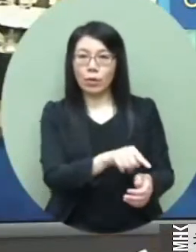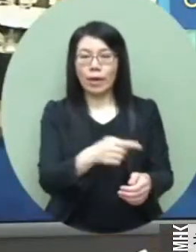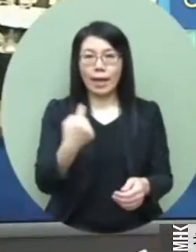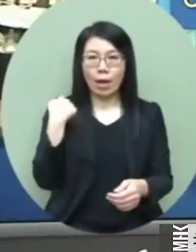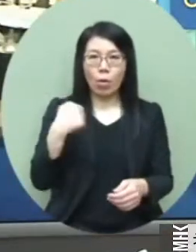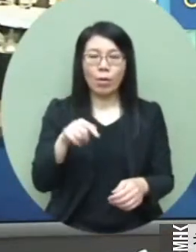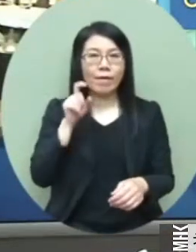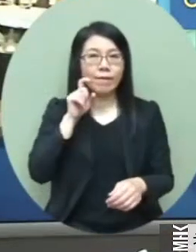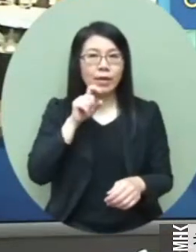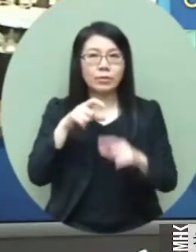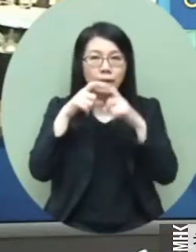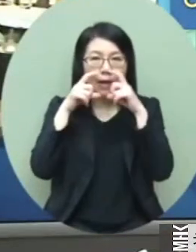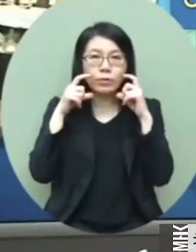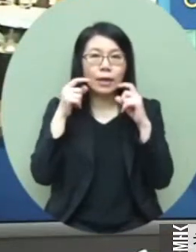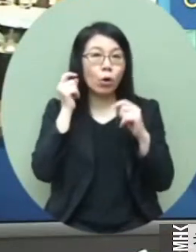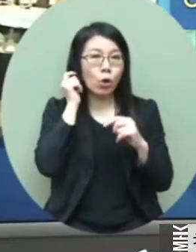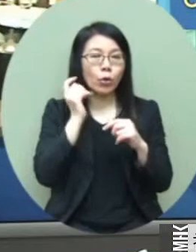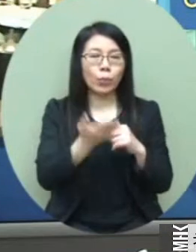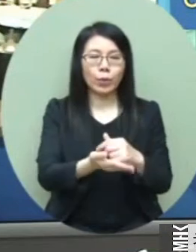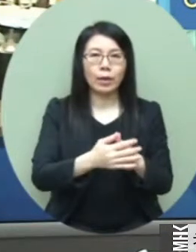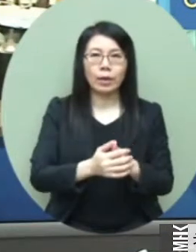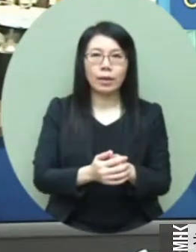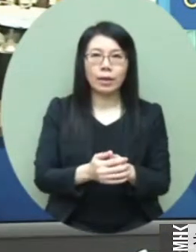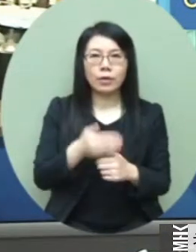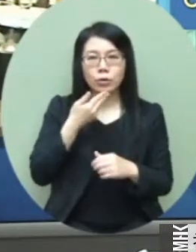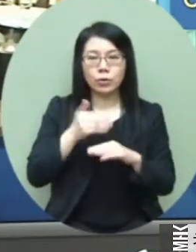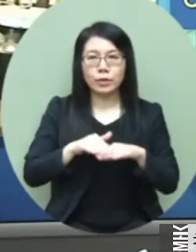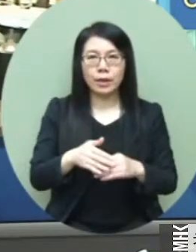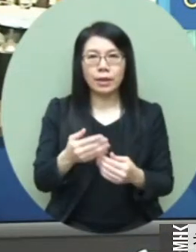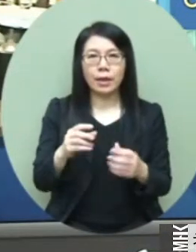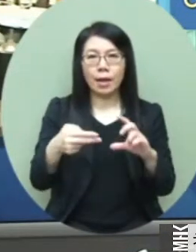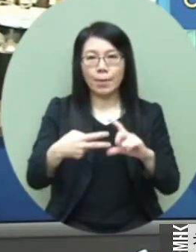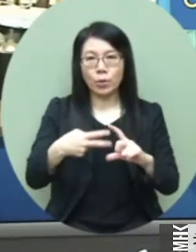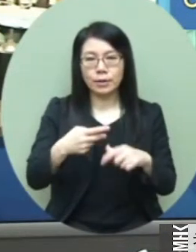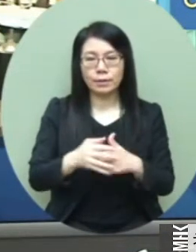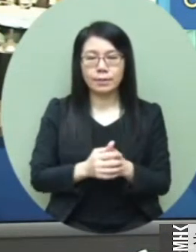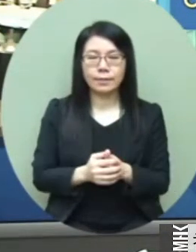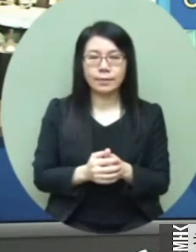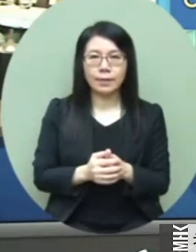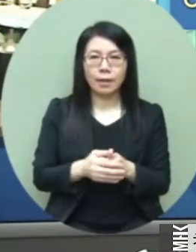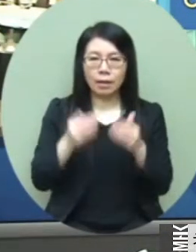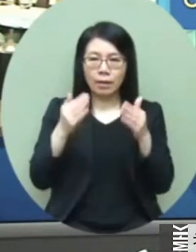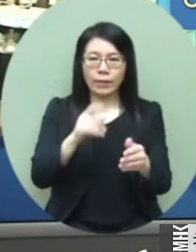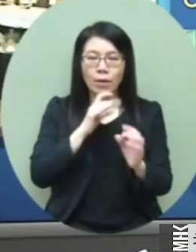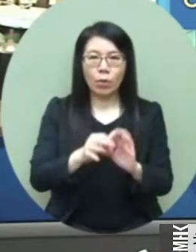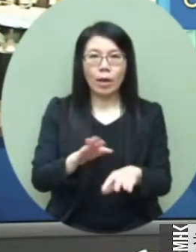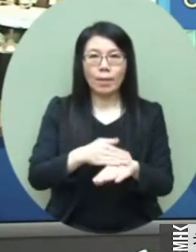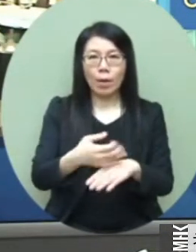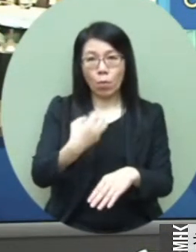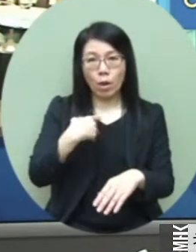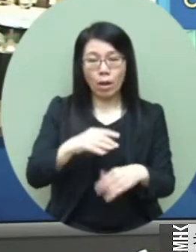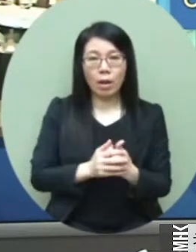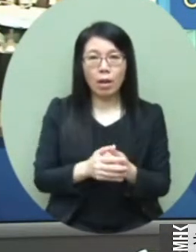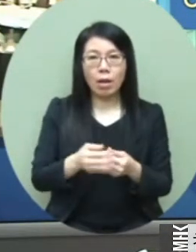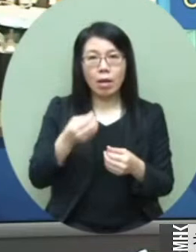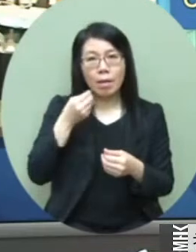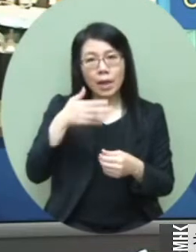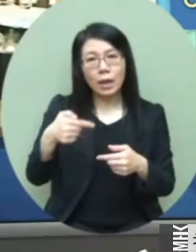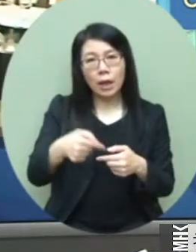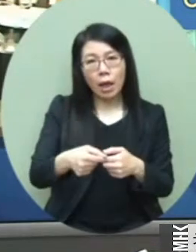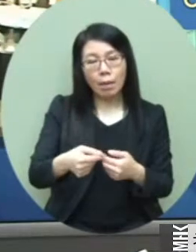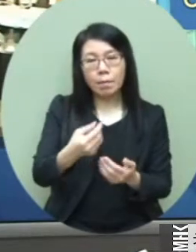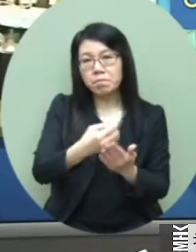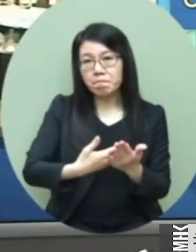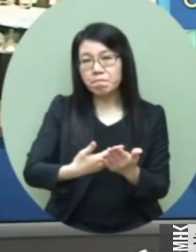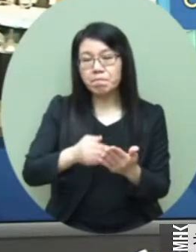排粉紅色口罩嘅記者。 早晨TVB 㗎，咁首先想針對住啱啱即係講到放寬嗰度咧，就想問翻啦，